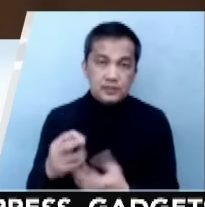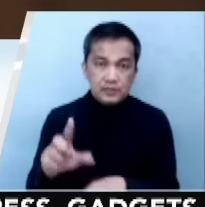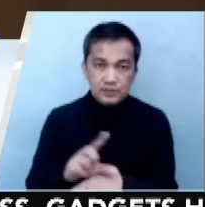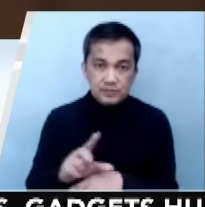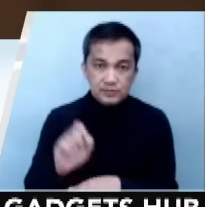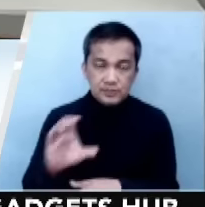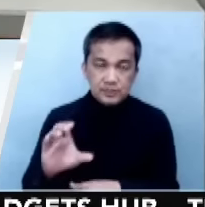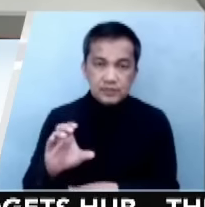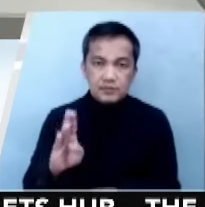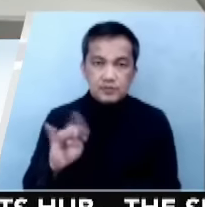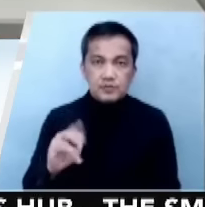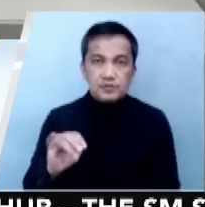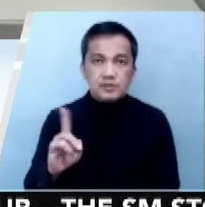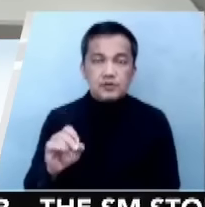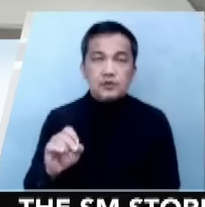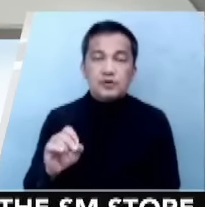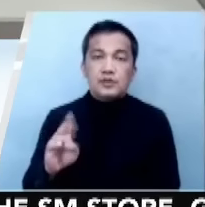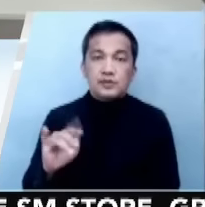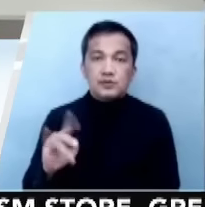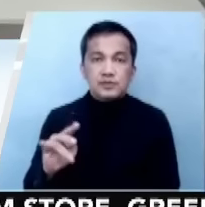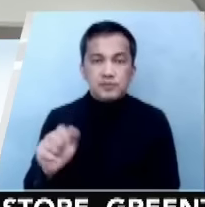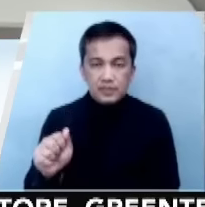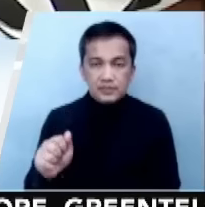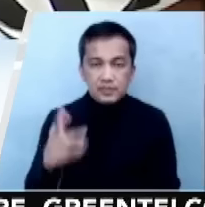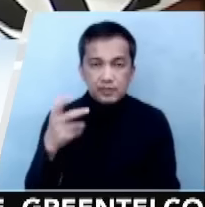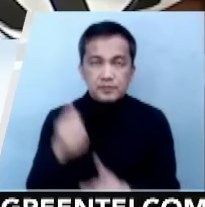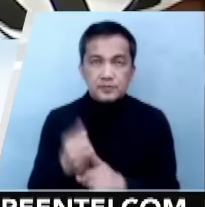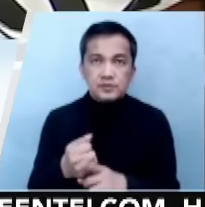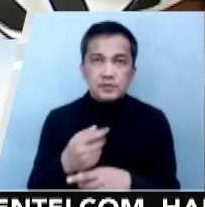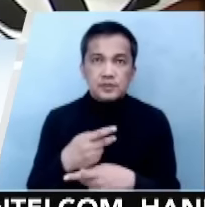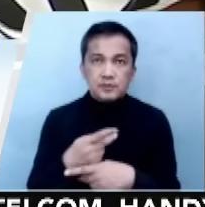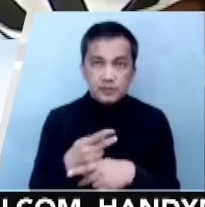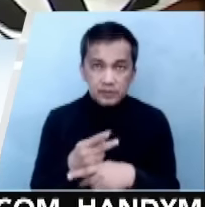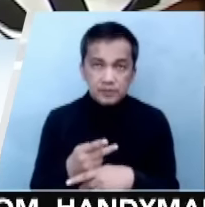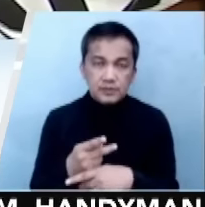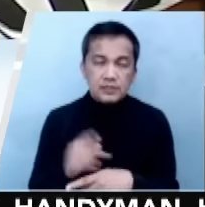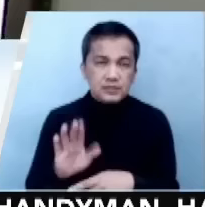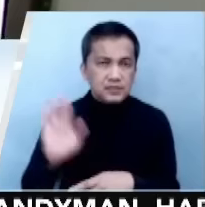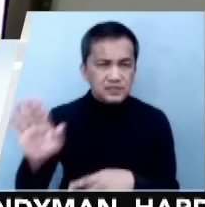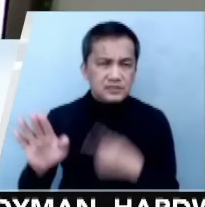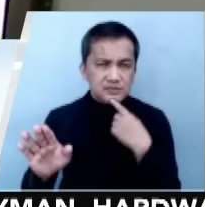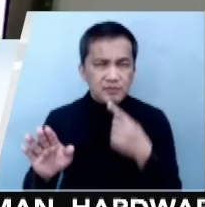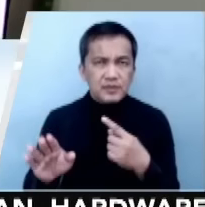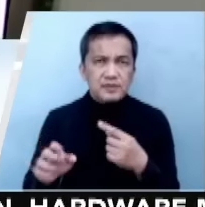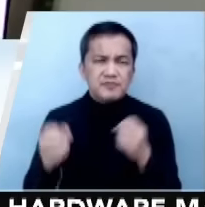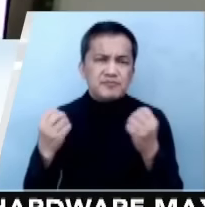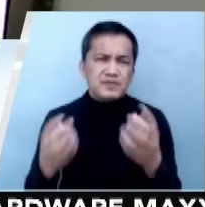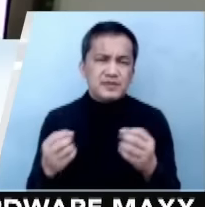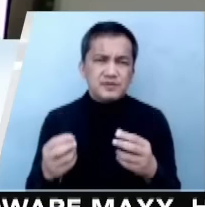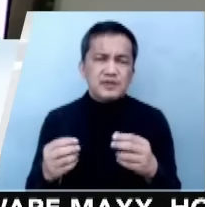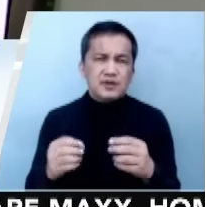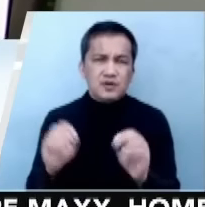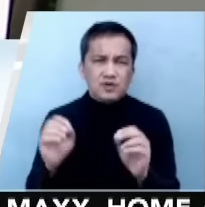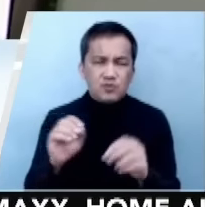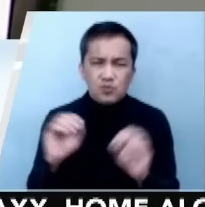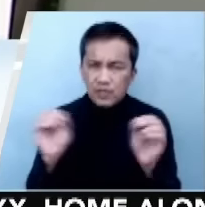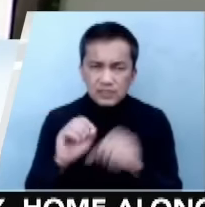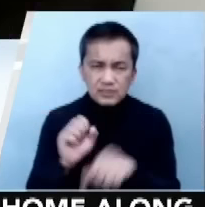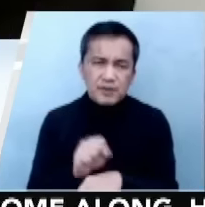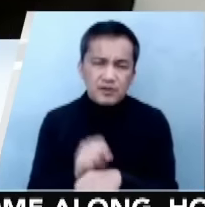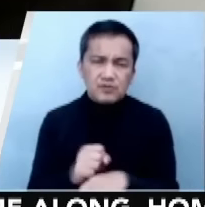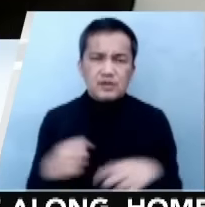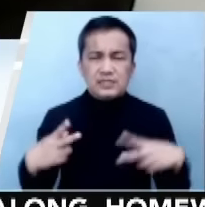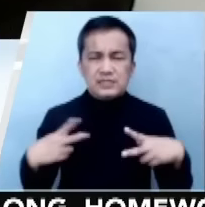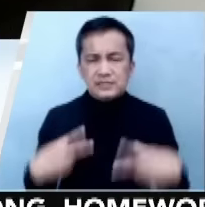Bienvenido Laguesma na nakakaapekto sa productivity ang anyay masyadong maraming non-working holiday. Pag napakarami